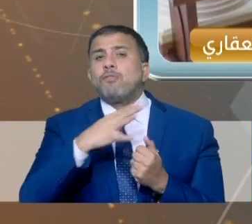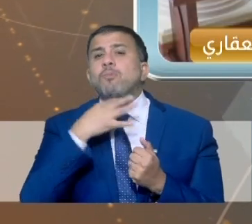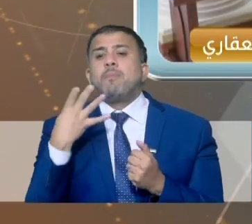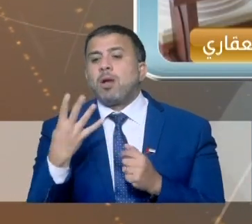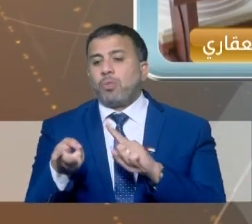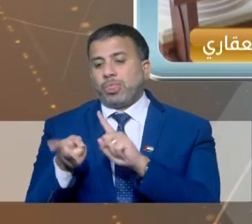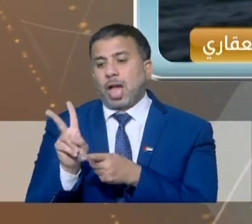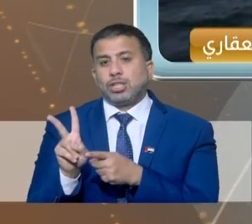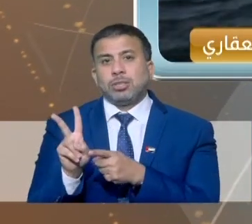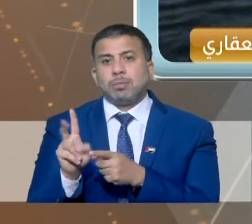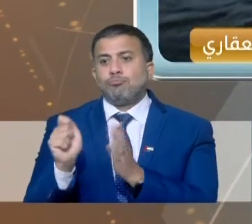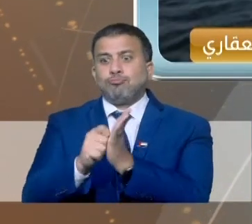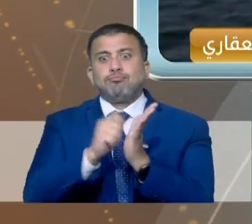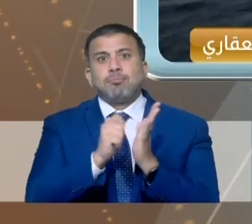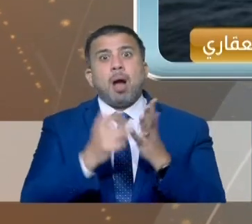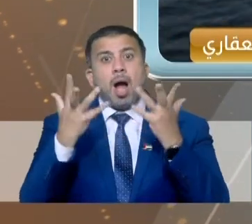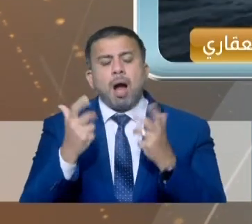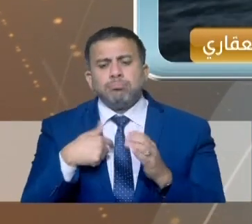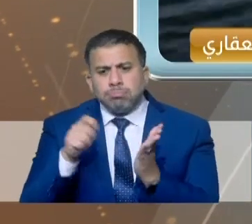معاملة، حيث بلغ